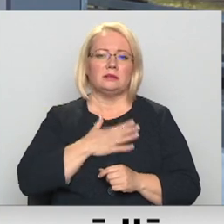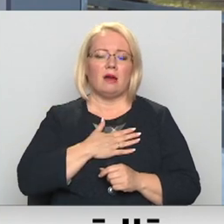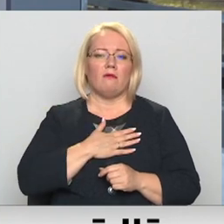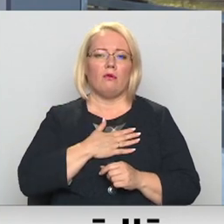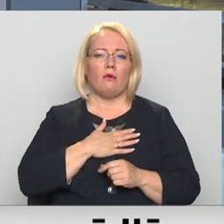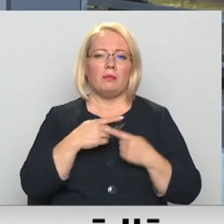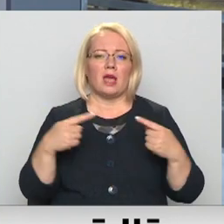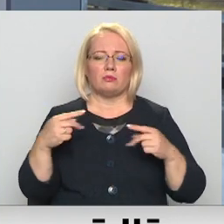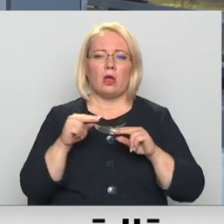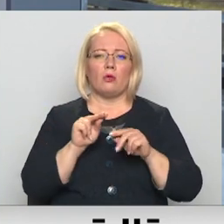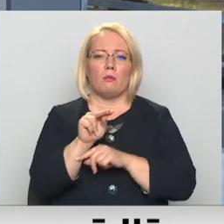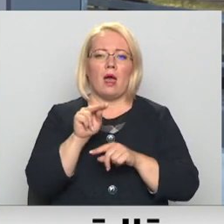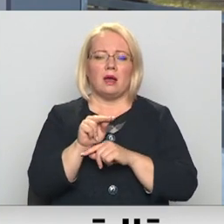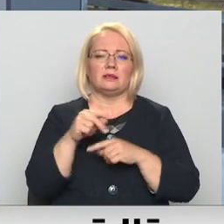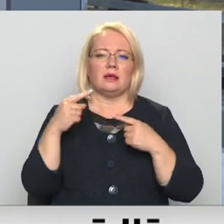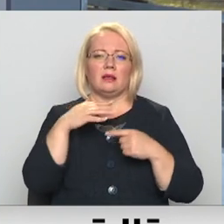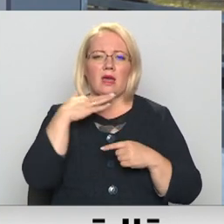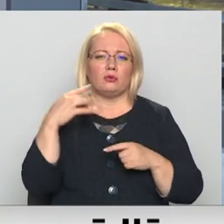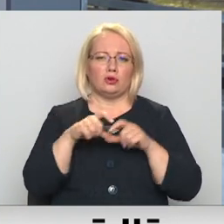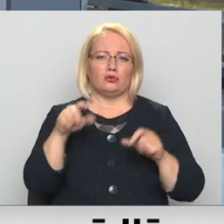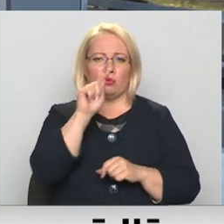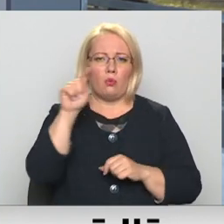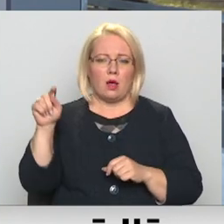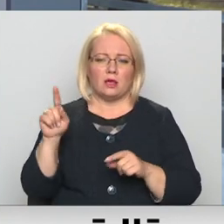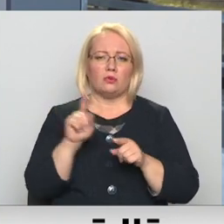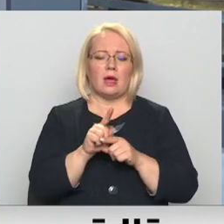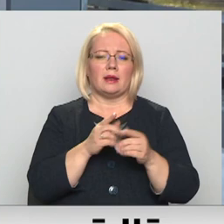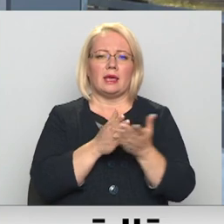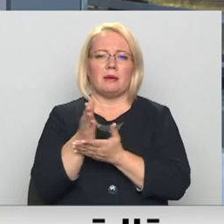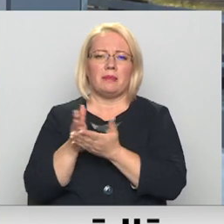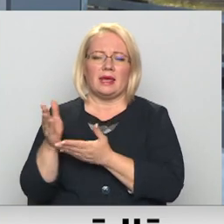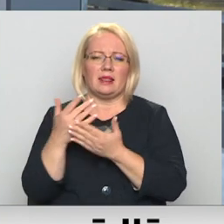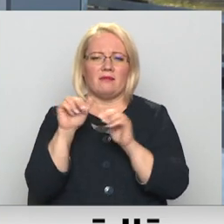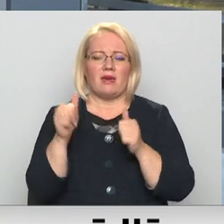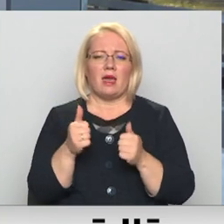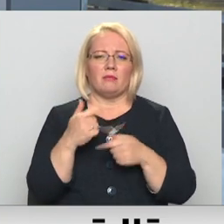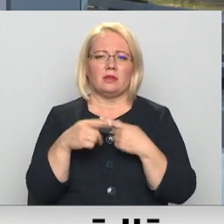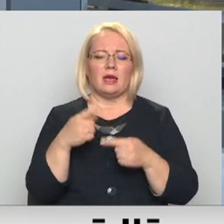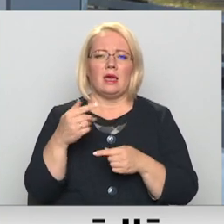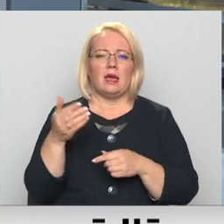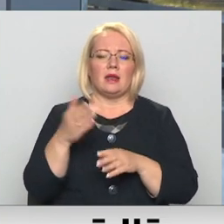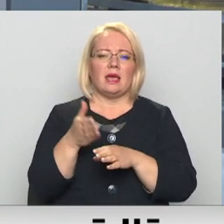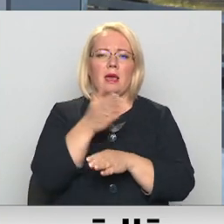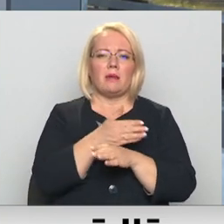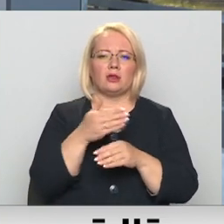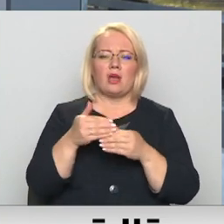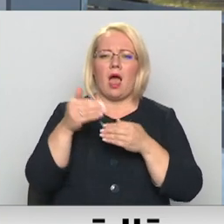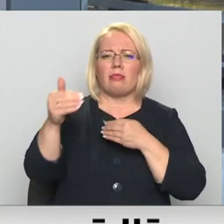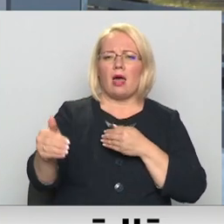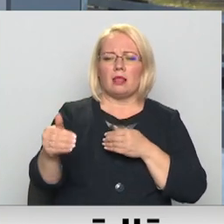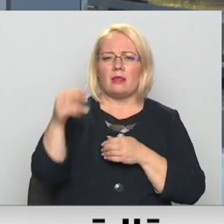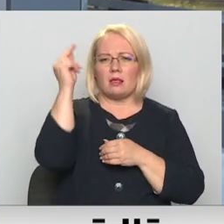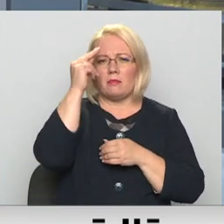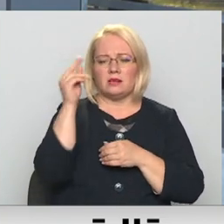izglītības iestādēs. Neapšaubām šis te hibrīdu veidu process, jeb šī iepriekšējais tikai attālinātais mācību process, zinām ar visām